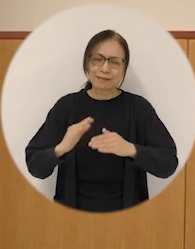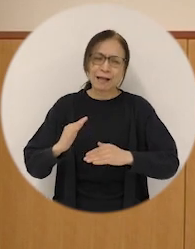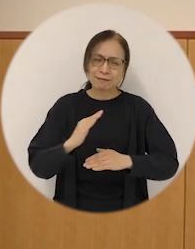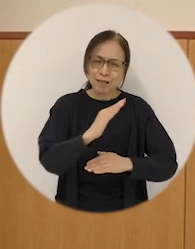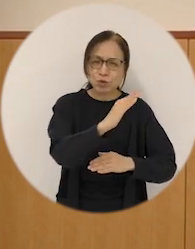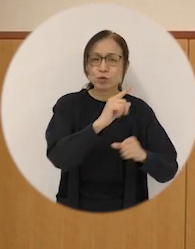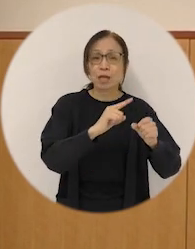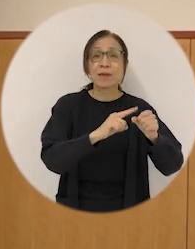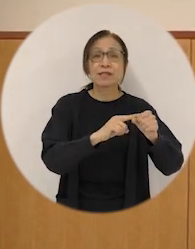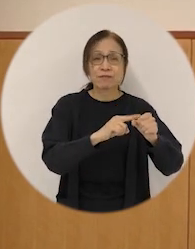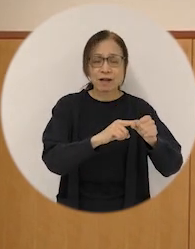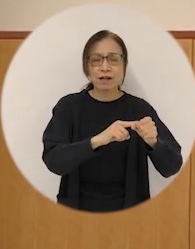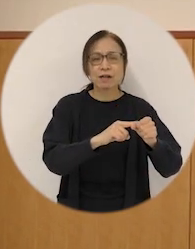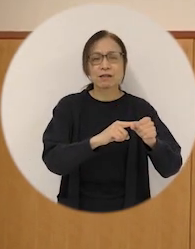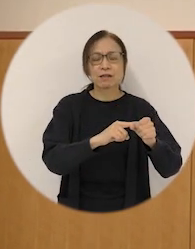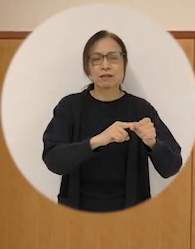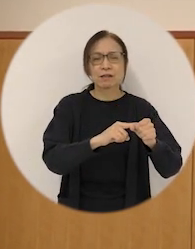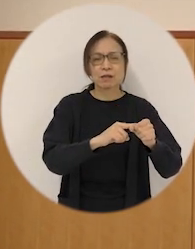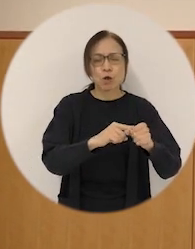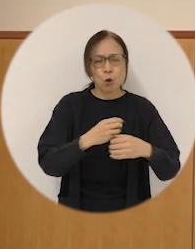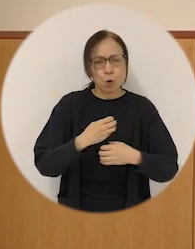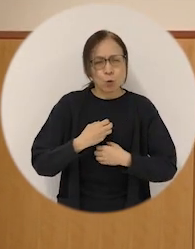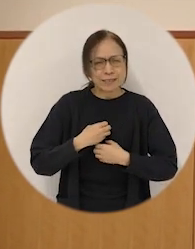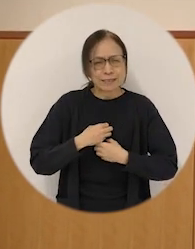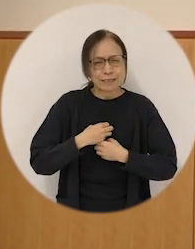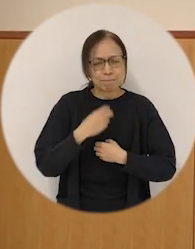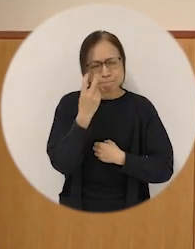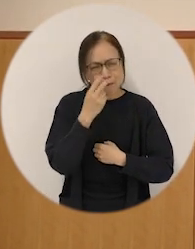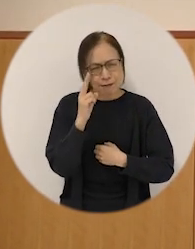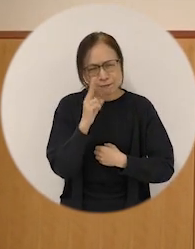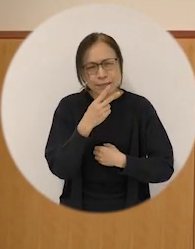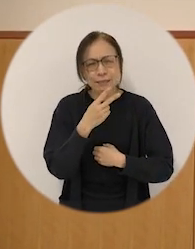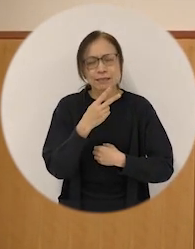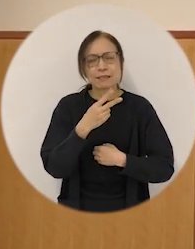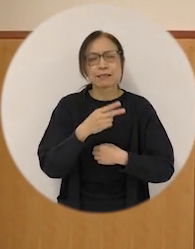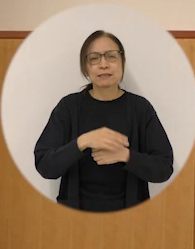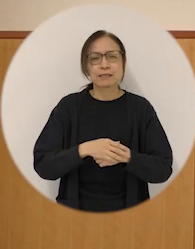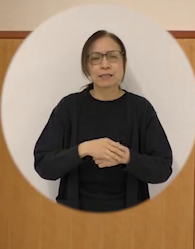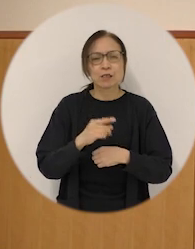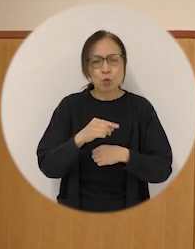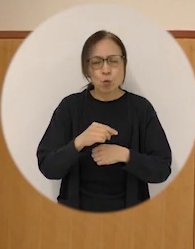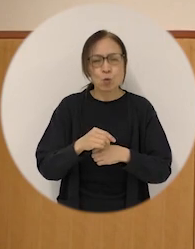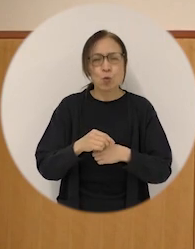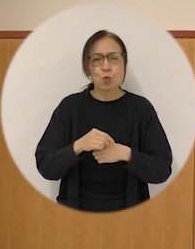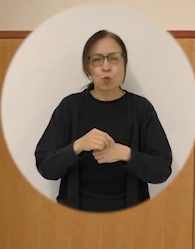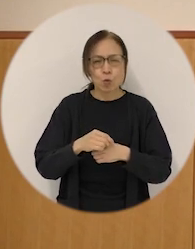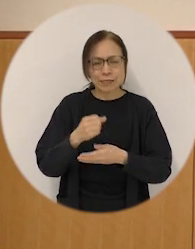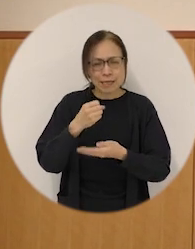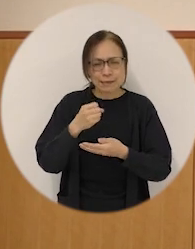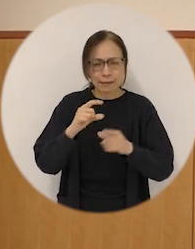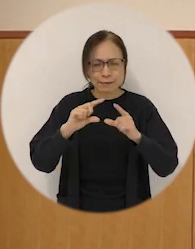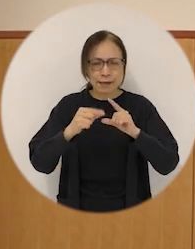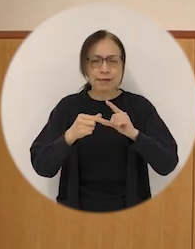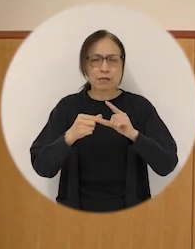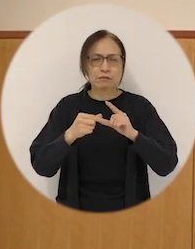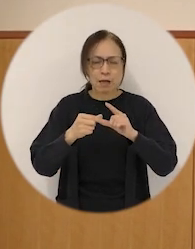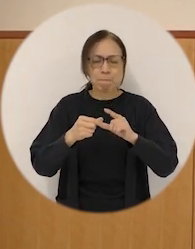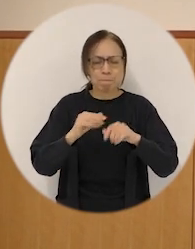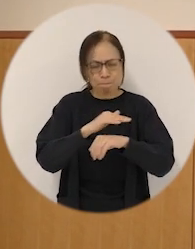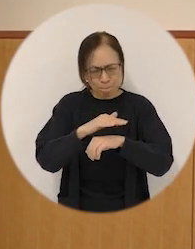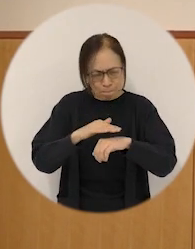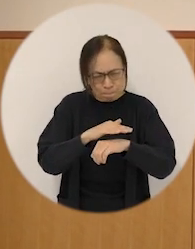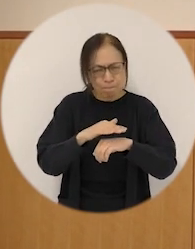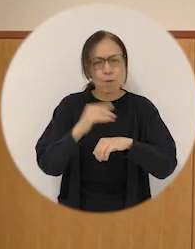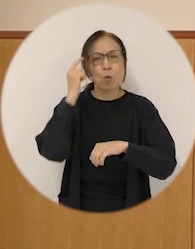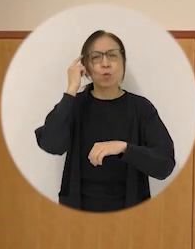には、その危機管理の一環としてこの行財政改革当然待ったなしだろうというふうに思っております